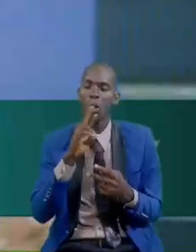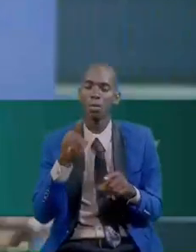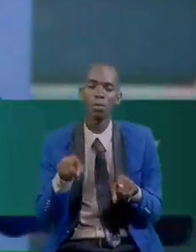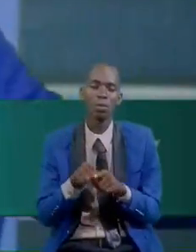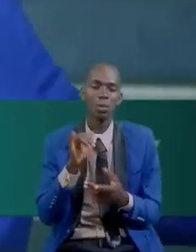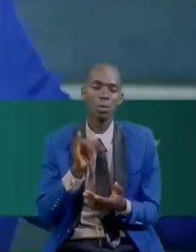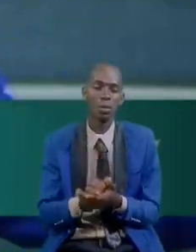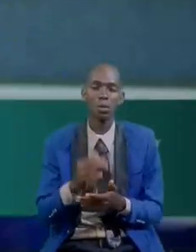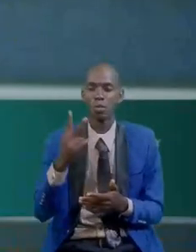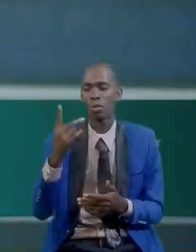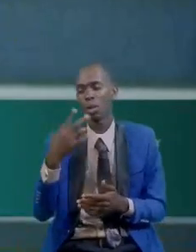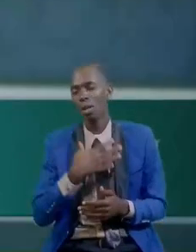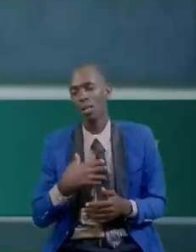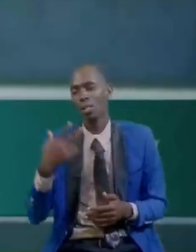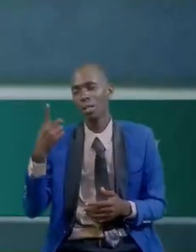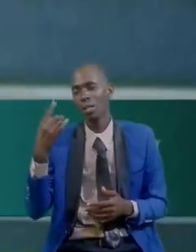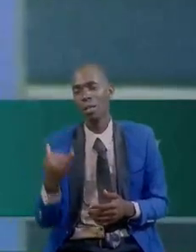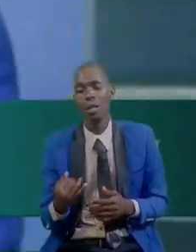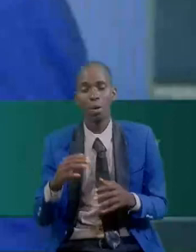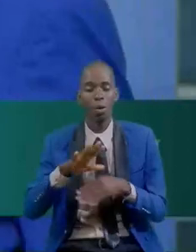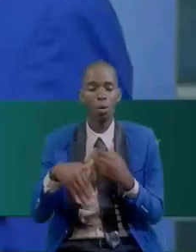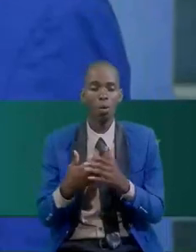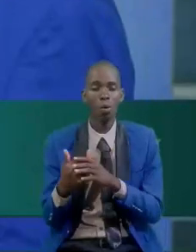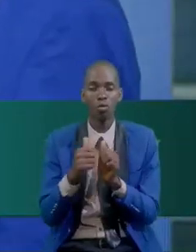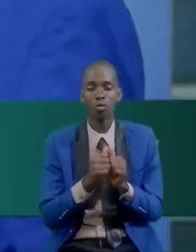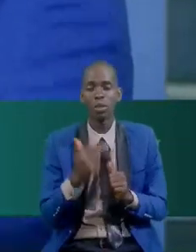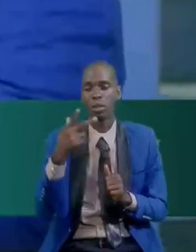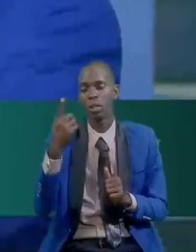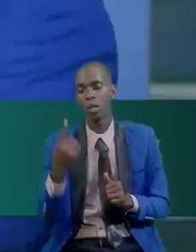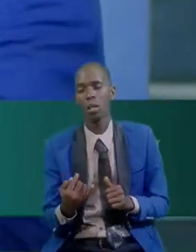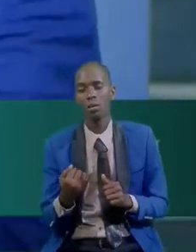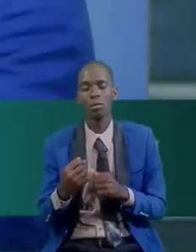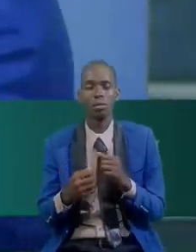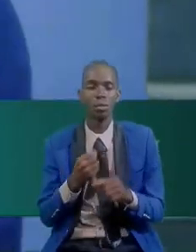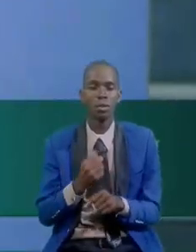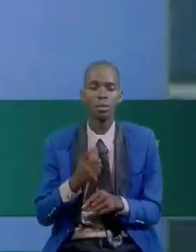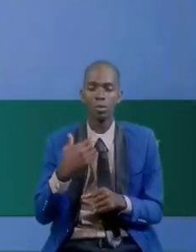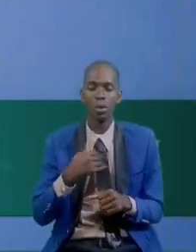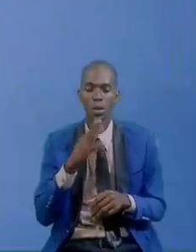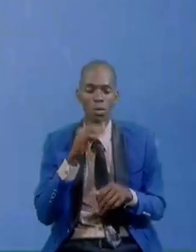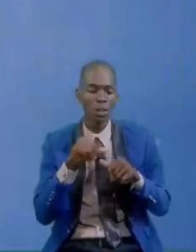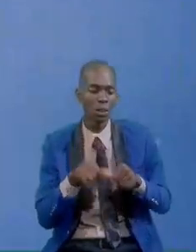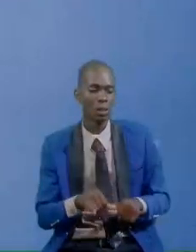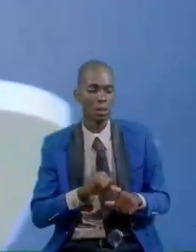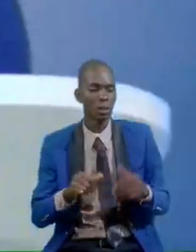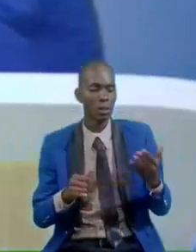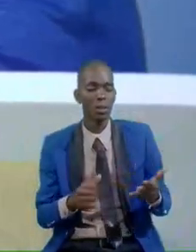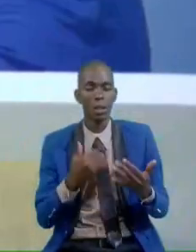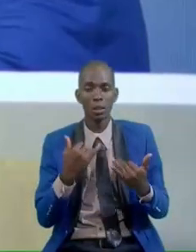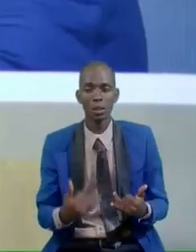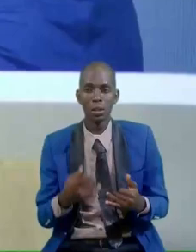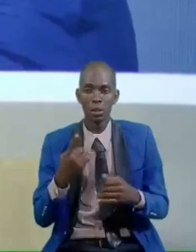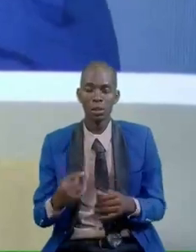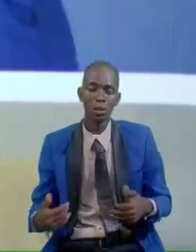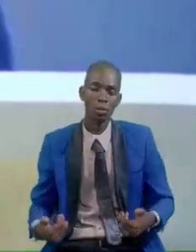ça pendant 2 ans et demi, 3 ans maintenant, tu es resté sur place là-bas. Maintenant l'appel t'est parvenu. Et le défi